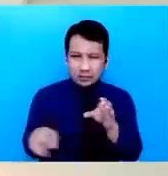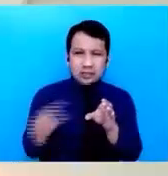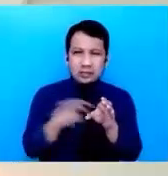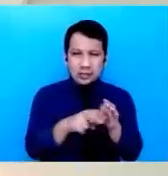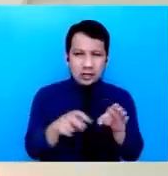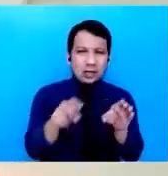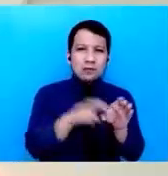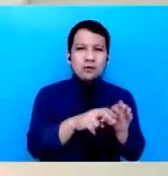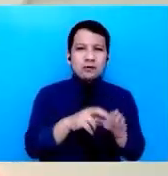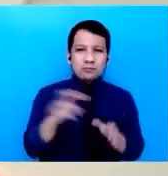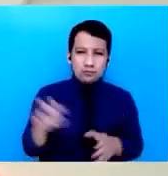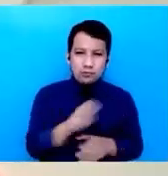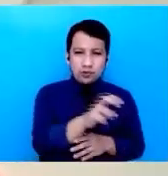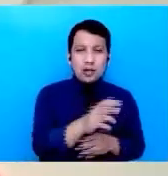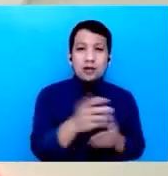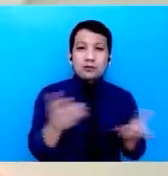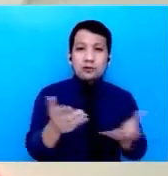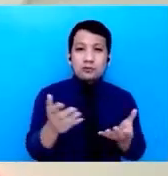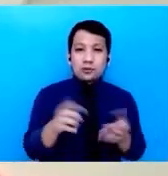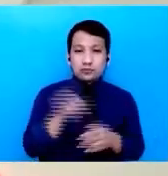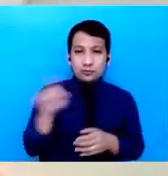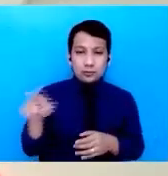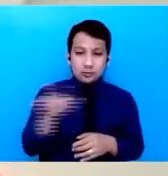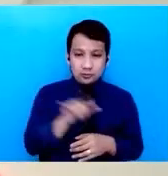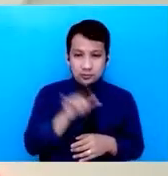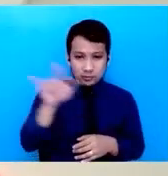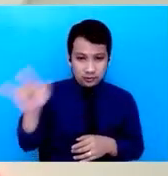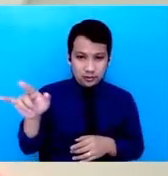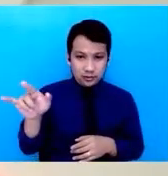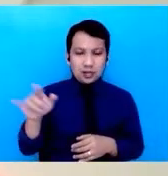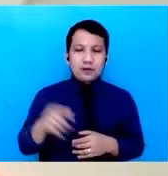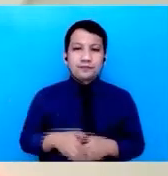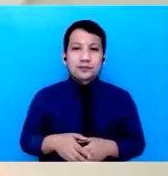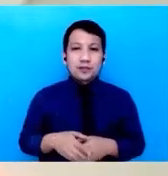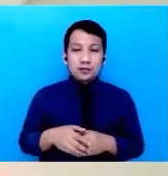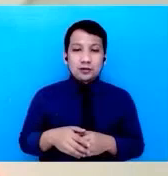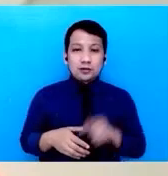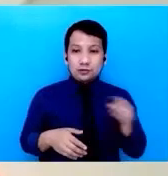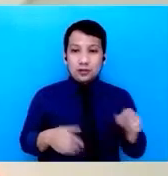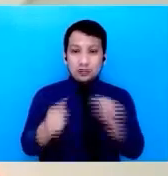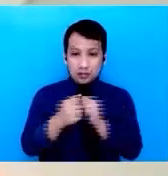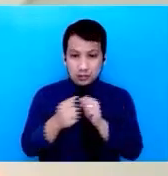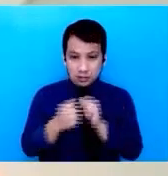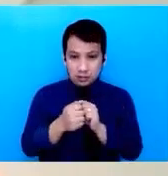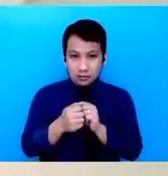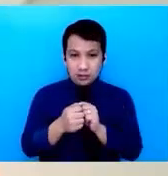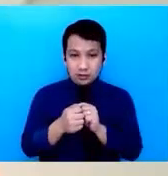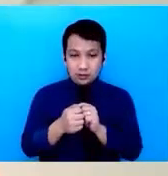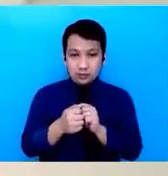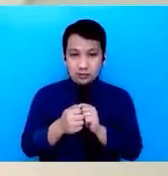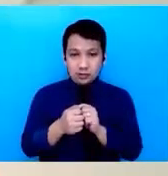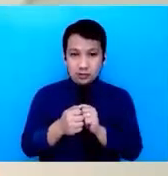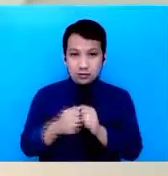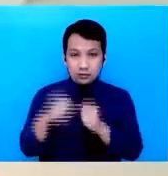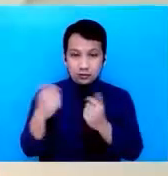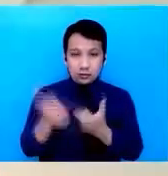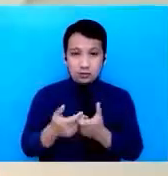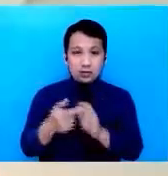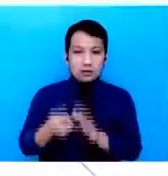biyahe papuntang mga domestic destination, plus coupled with na-liberalize yung mga requirement